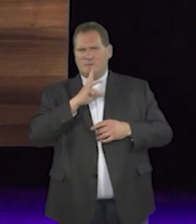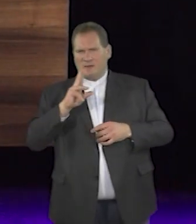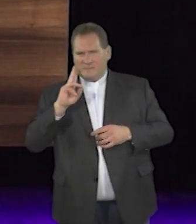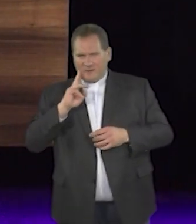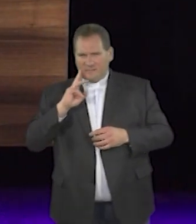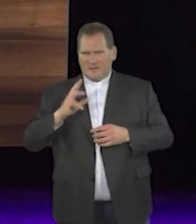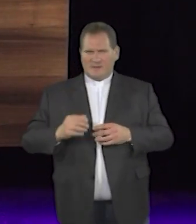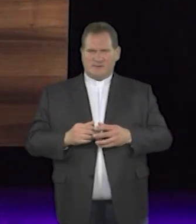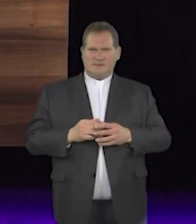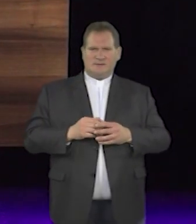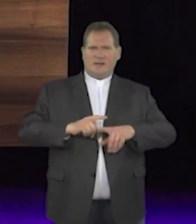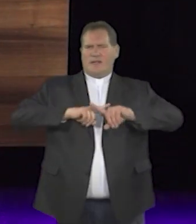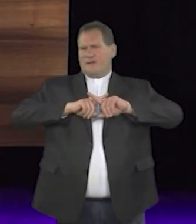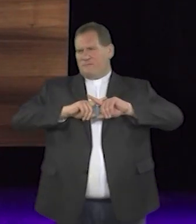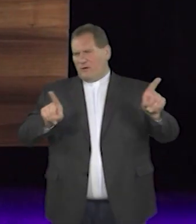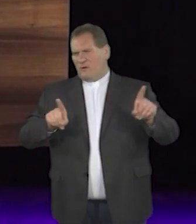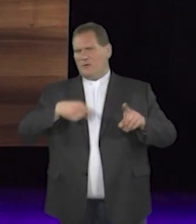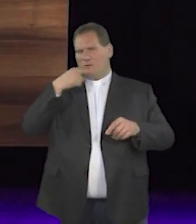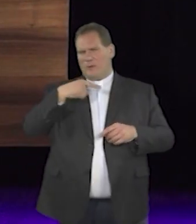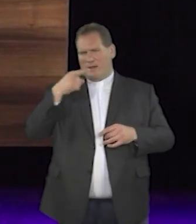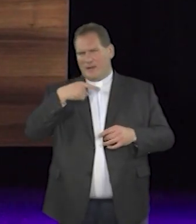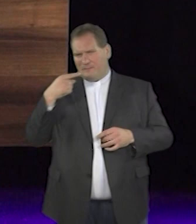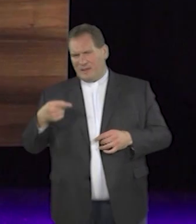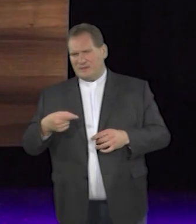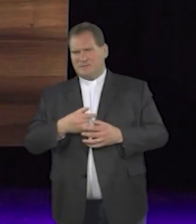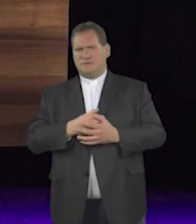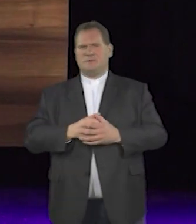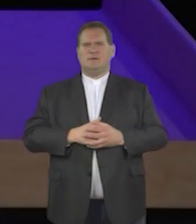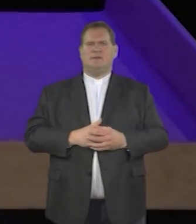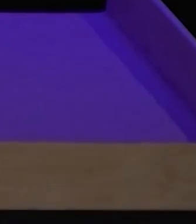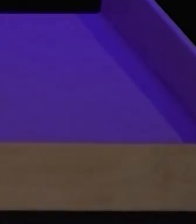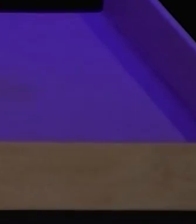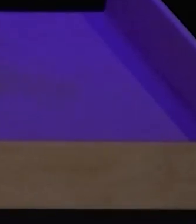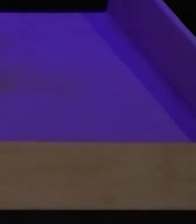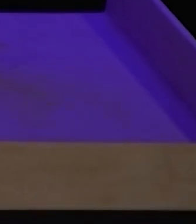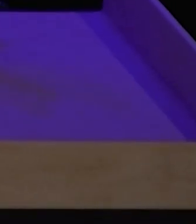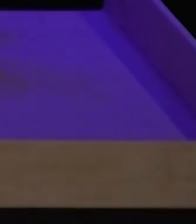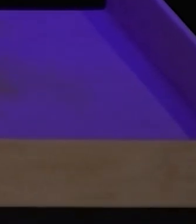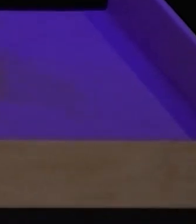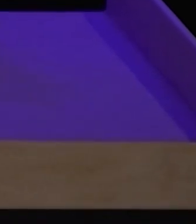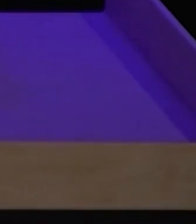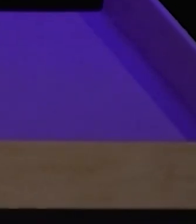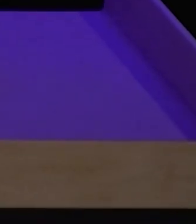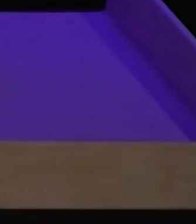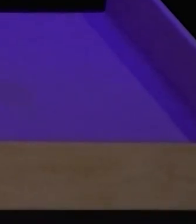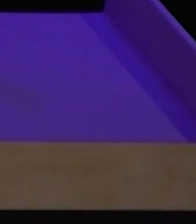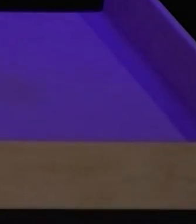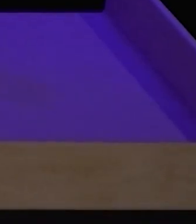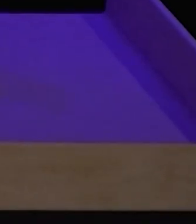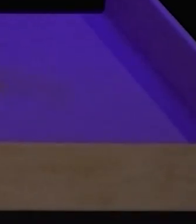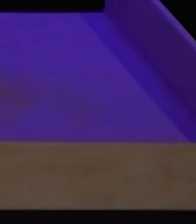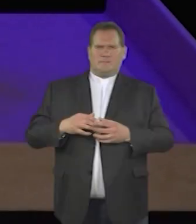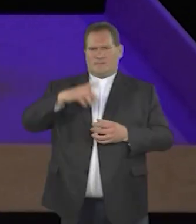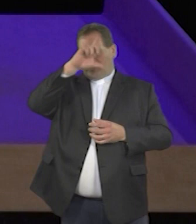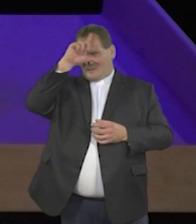mama. Nie wolno kłamać. Jak świat światem od prawieków ludzie